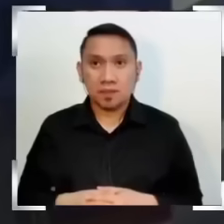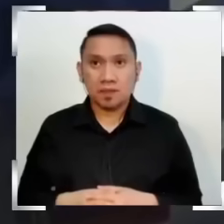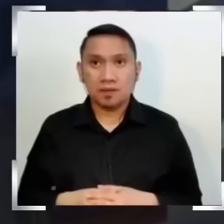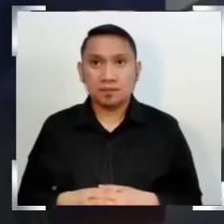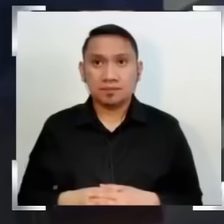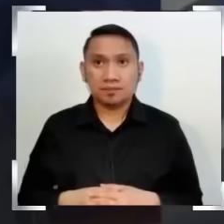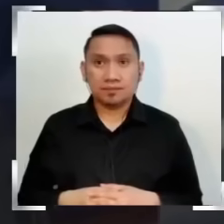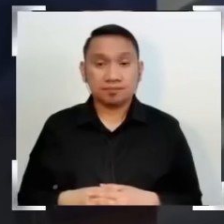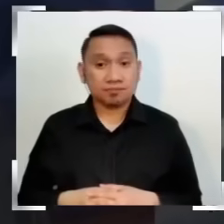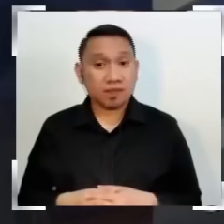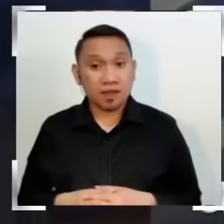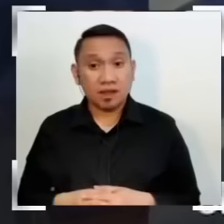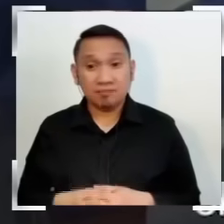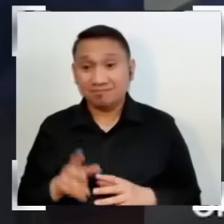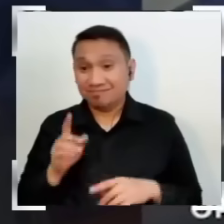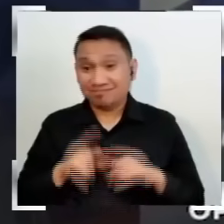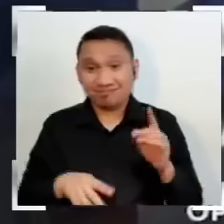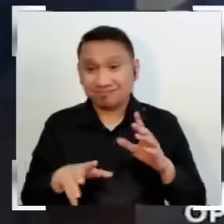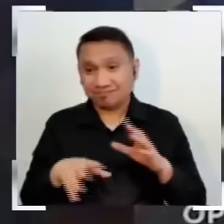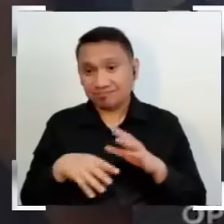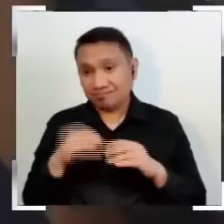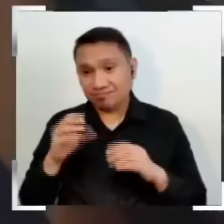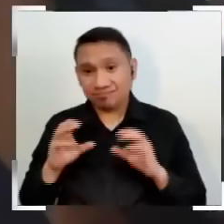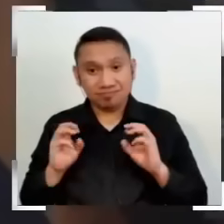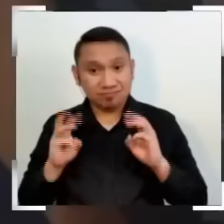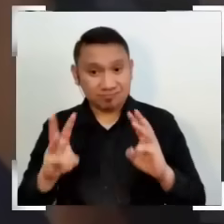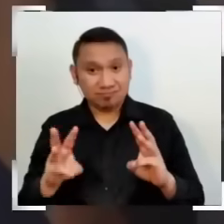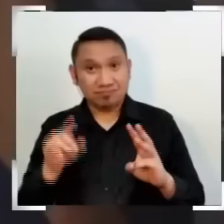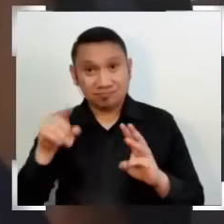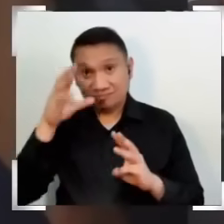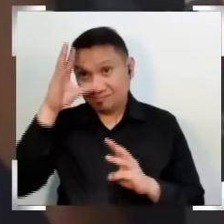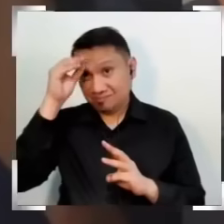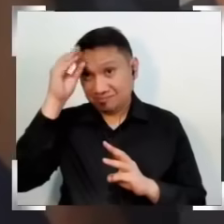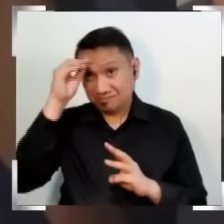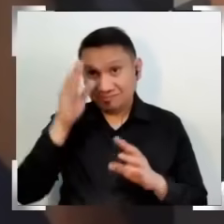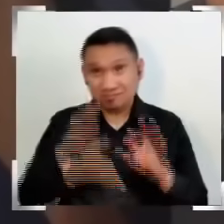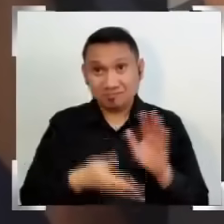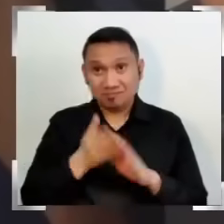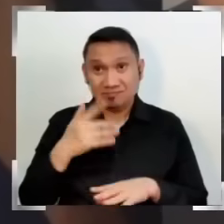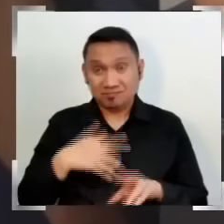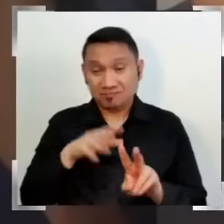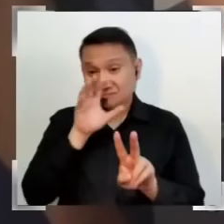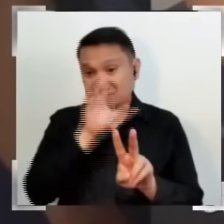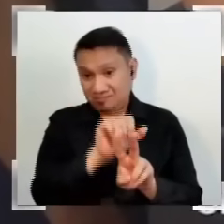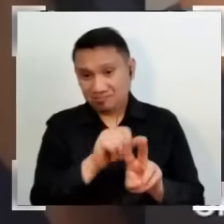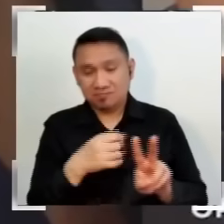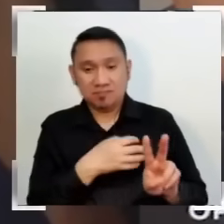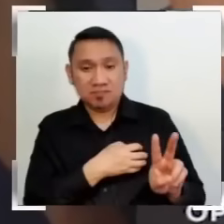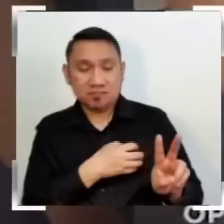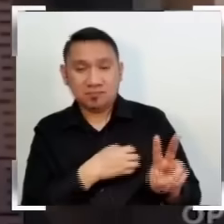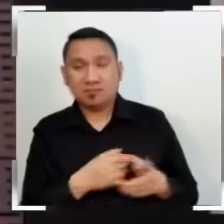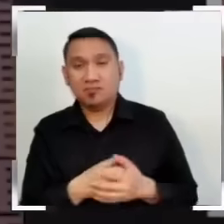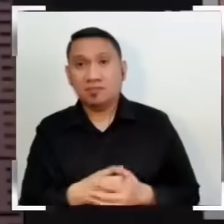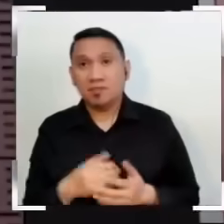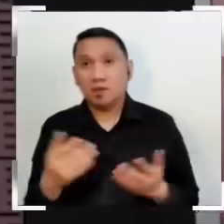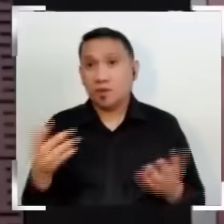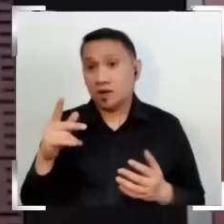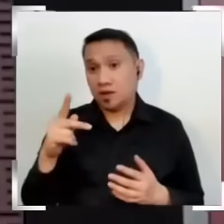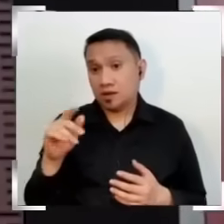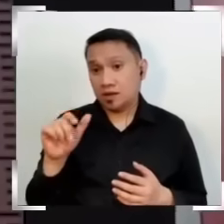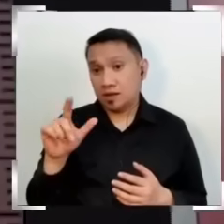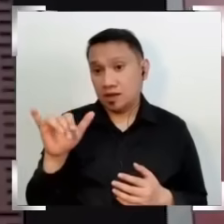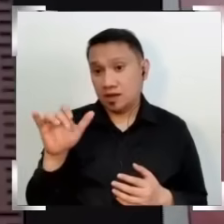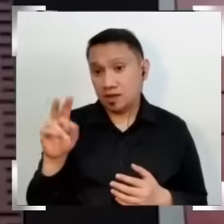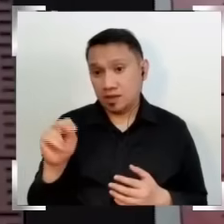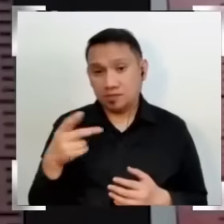Hindi na nakalampas sa COMELEC checkpoint ang dalawang lalaking ito matapos arestoy ng mga polis sa Kalayaan Avenue, Quezon City. Nahulihan